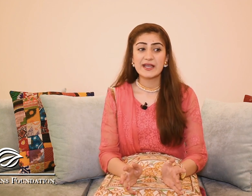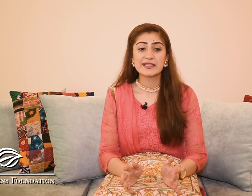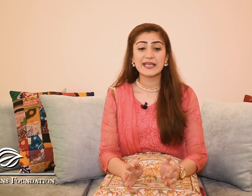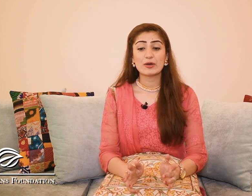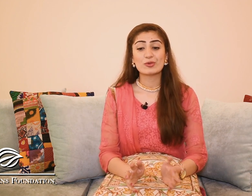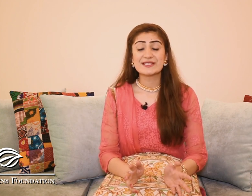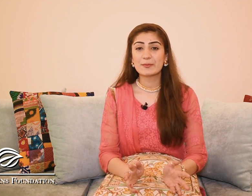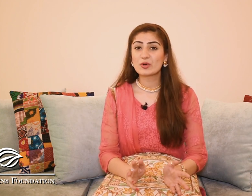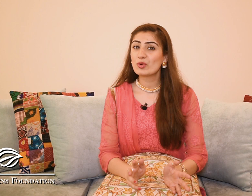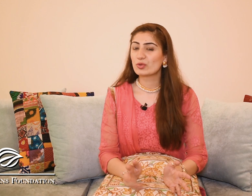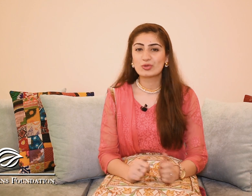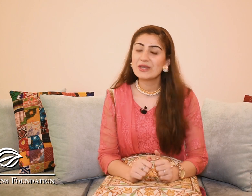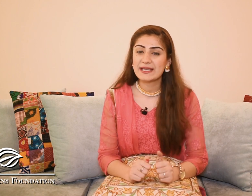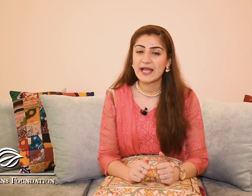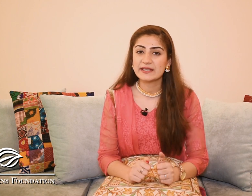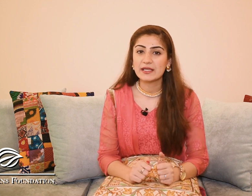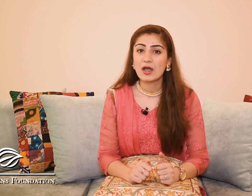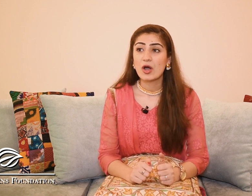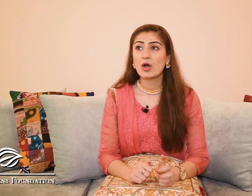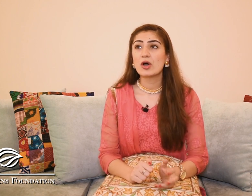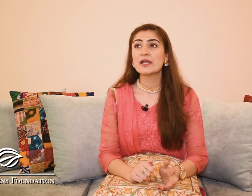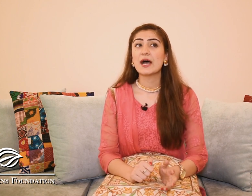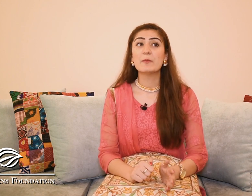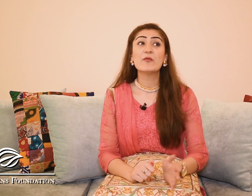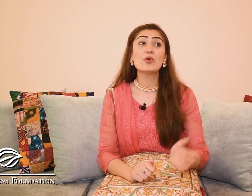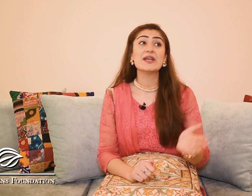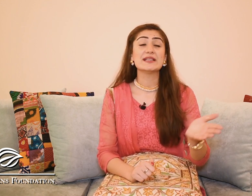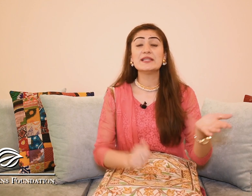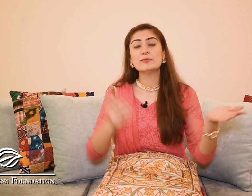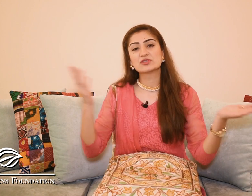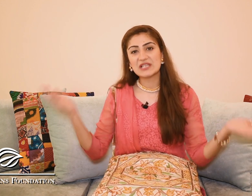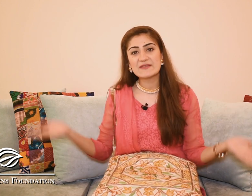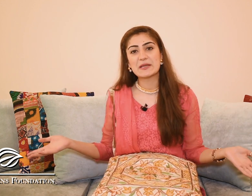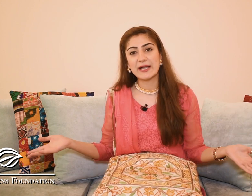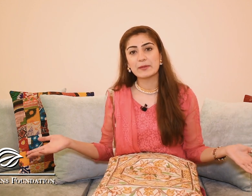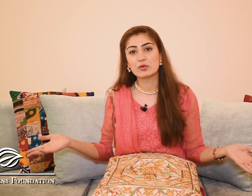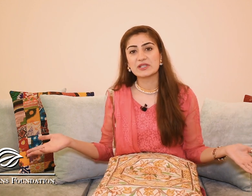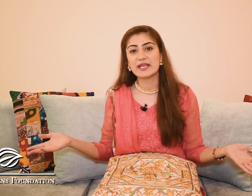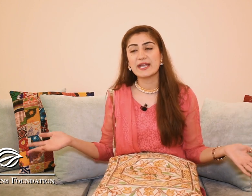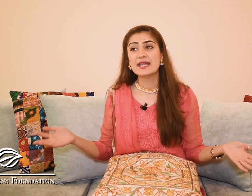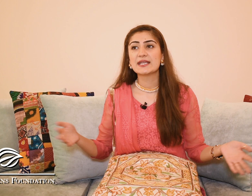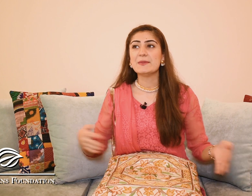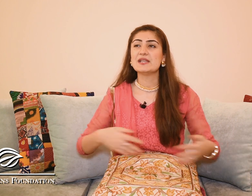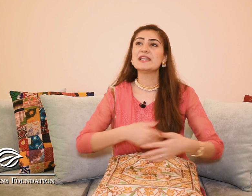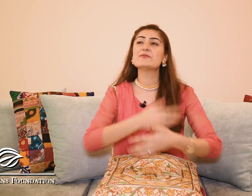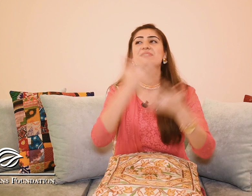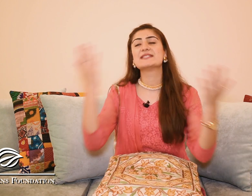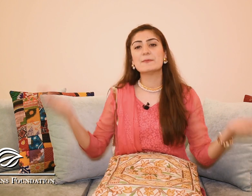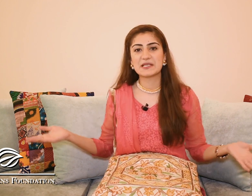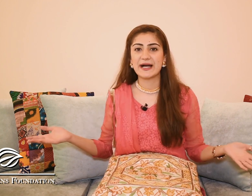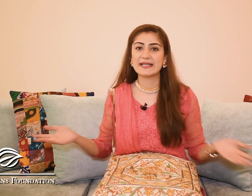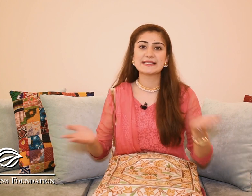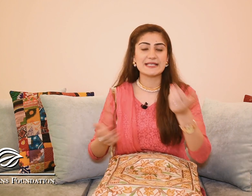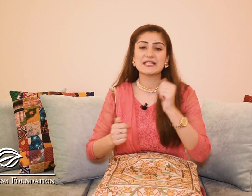है कि उन सबको उर्दू नहीं आती और अब वो इतनी मुख्तलिफ ज़बानें बोलते हैं कि मेरे लिए वो